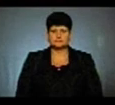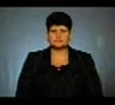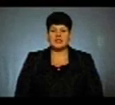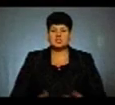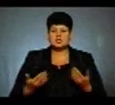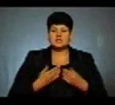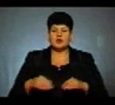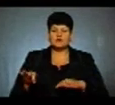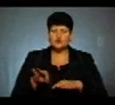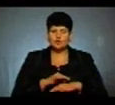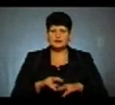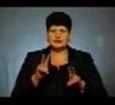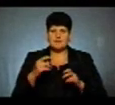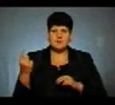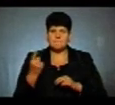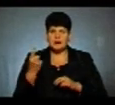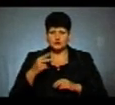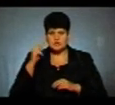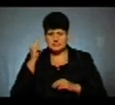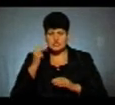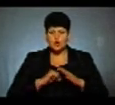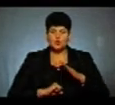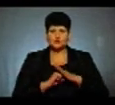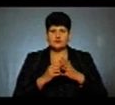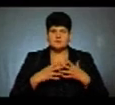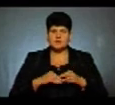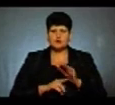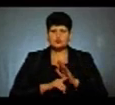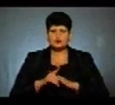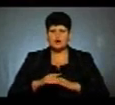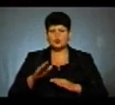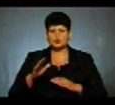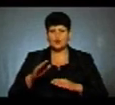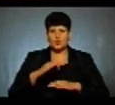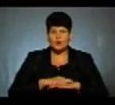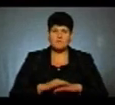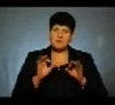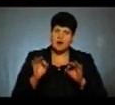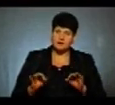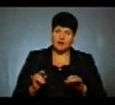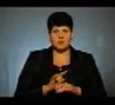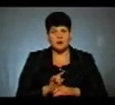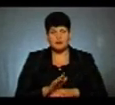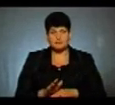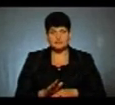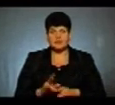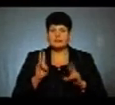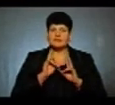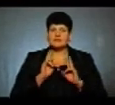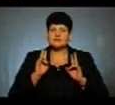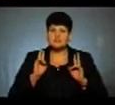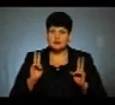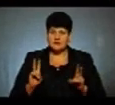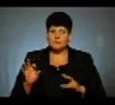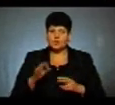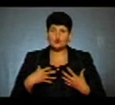Життя у шлюбі – тема першого заняття «Основ сім'ї». Розпочинають уроки з гри «Правда-неправда». Незнання відомостей